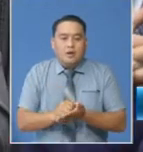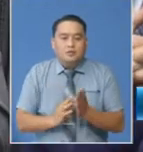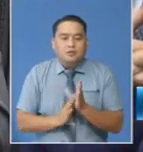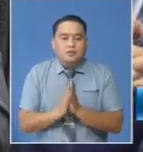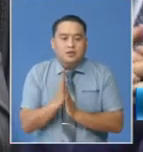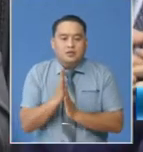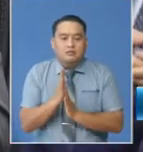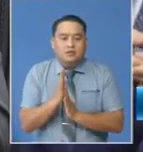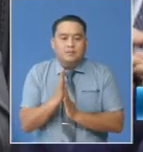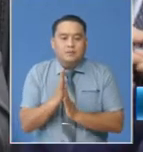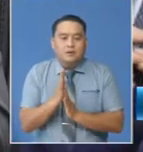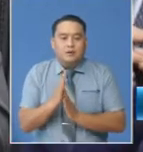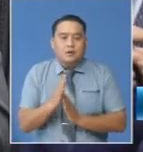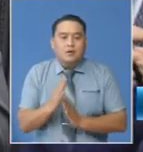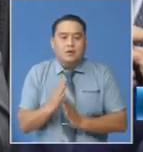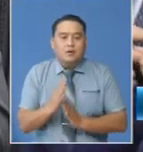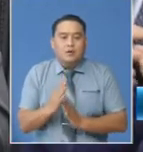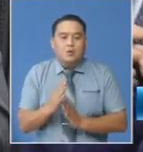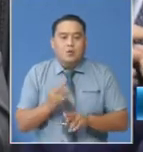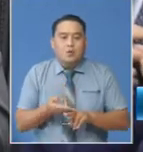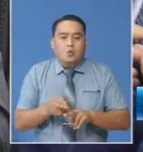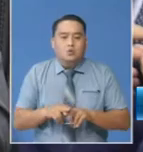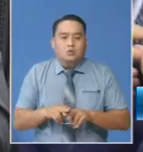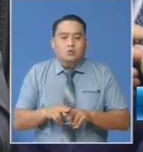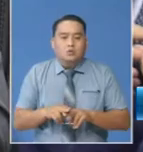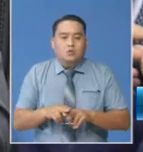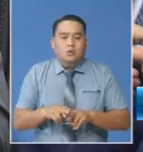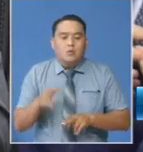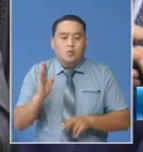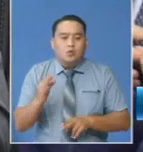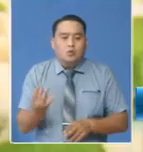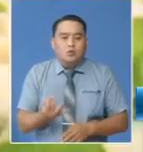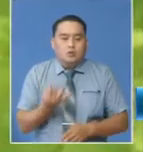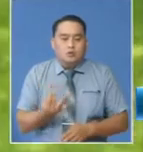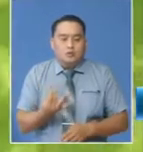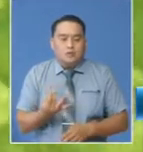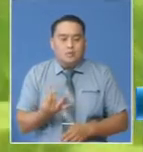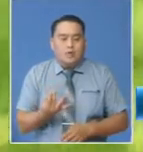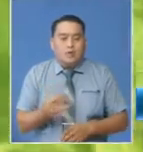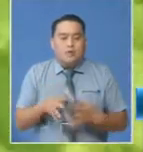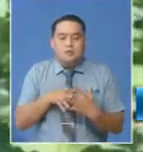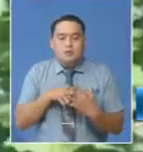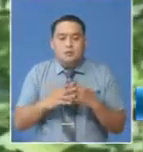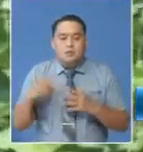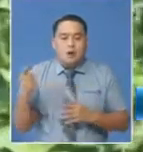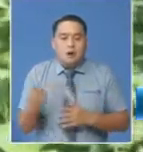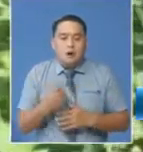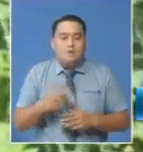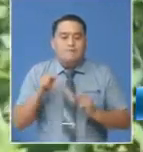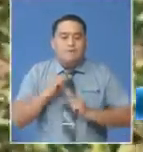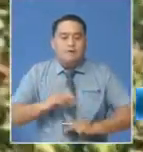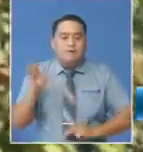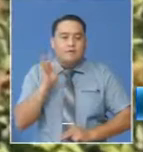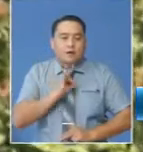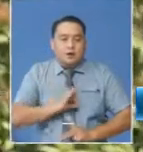опыт, конечно же, очень нам будет интересен. Аграрный сектор, пожалуй, самая